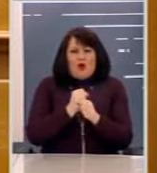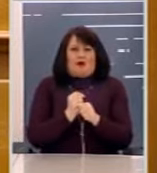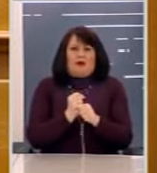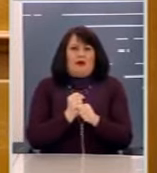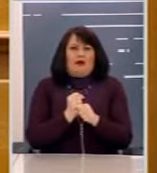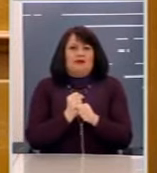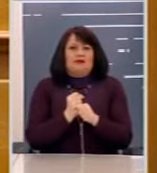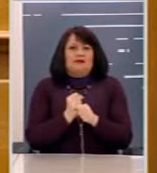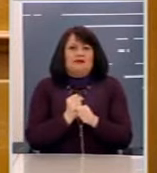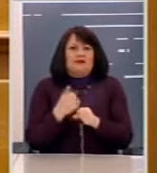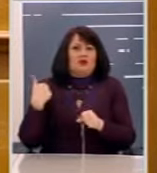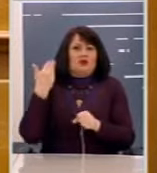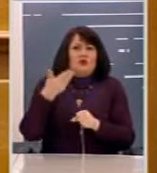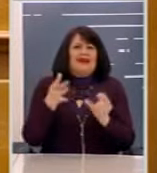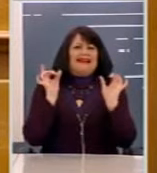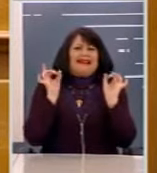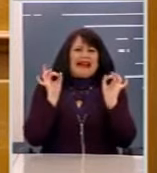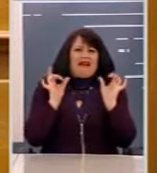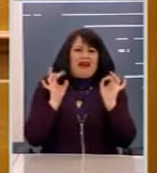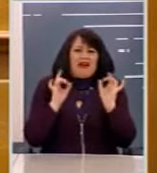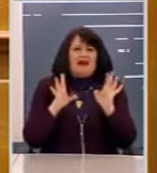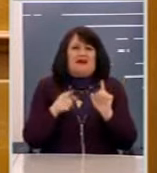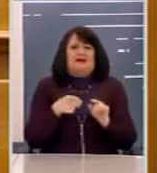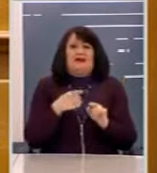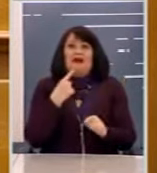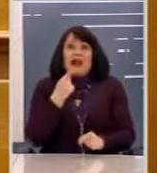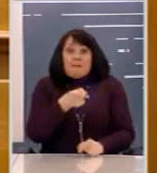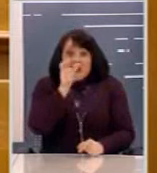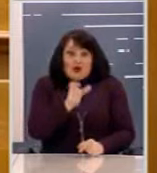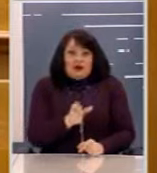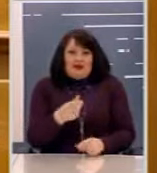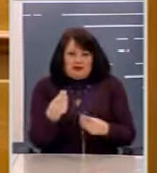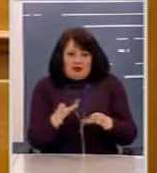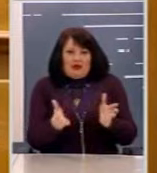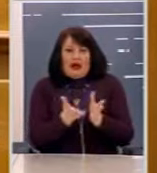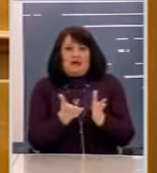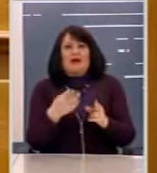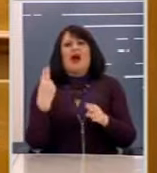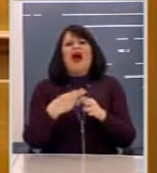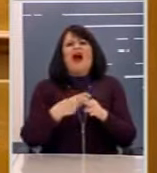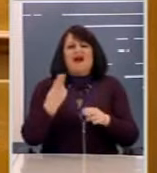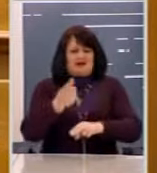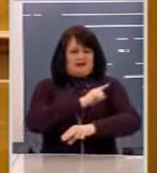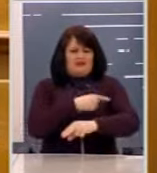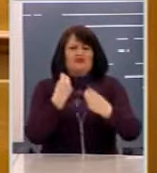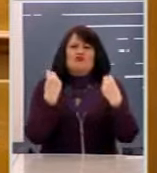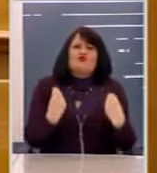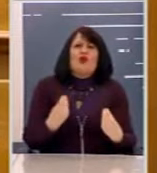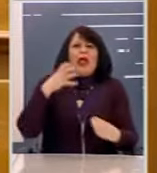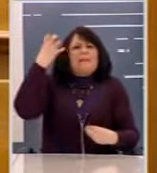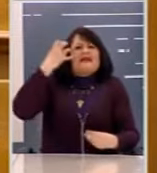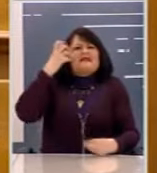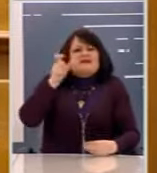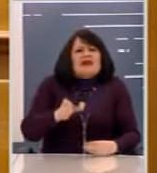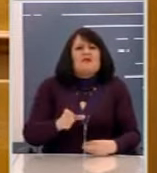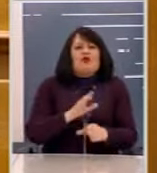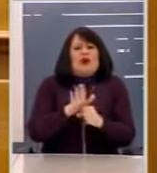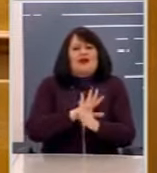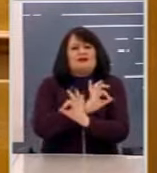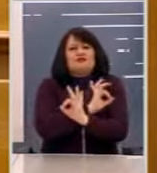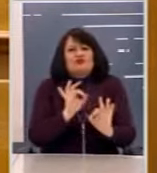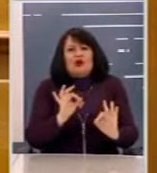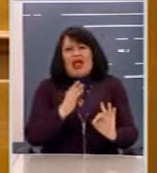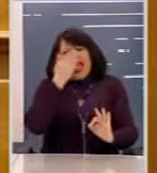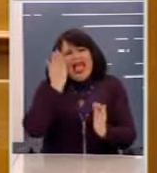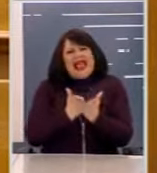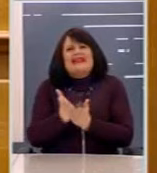κανένας από όλη την αγορά του φαρμάκου να πει κουβέντα για την αξιοσύνη της, για την επιστημονική της επάρκεια και για την